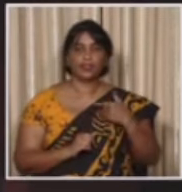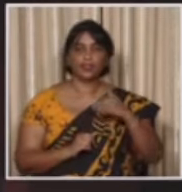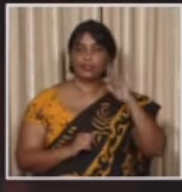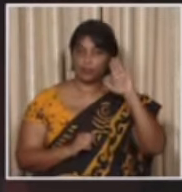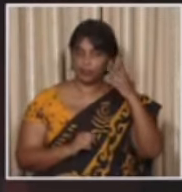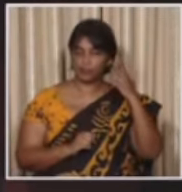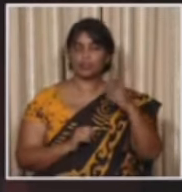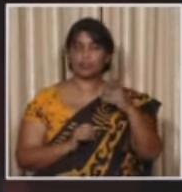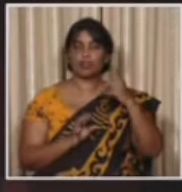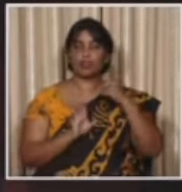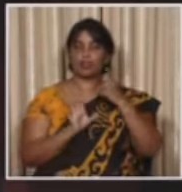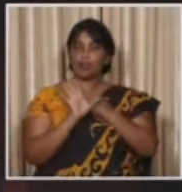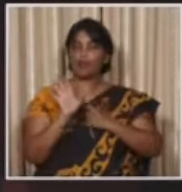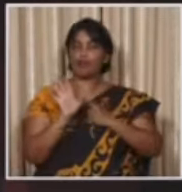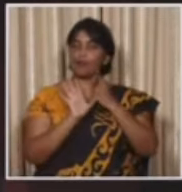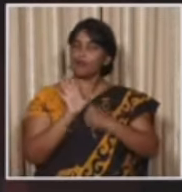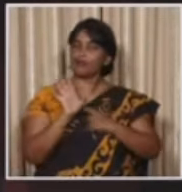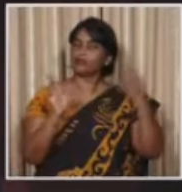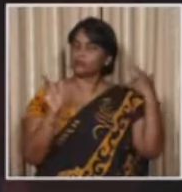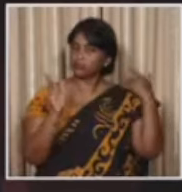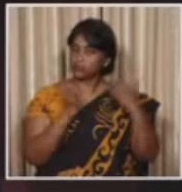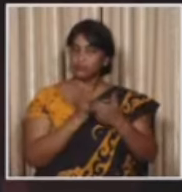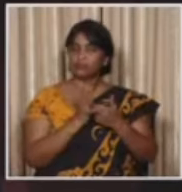විශේෂයෙන්ම වසර ගණනාවක් මුළුල්ලේ